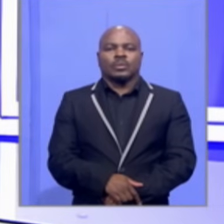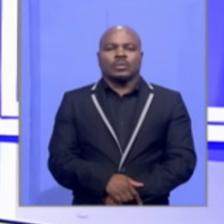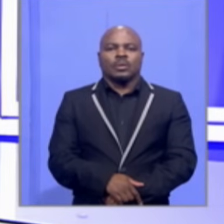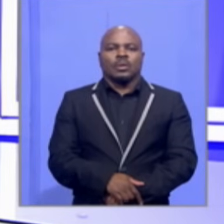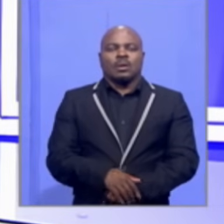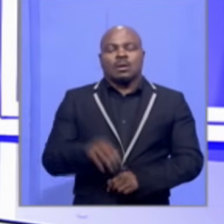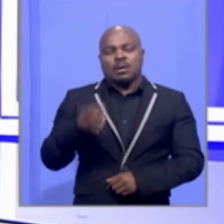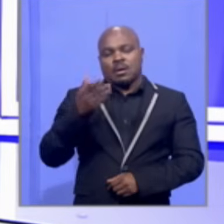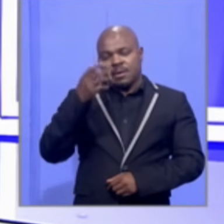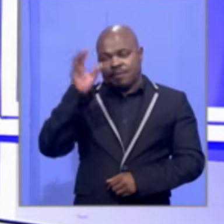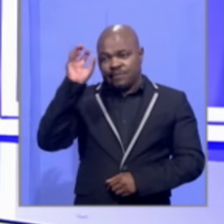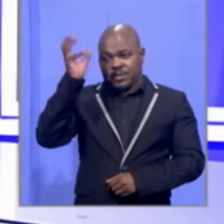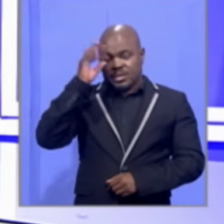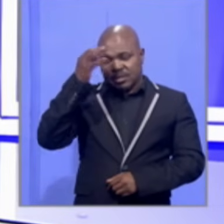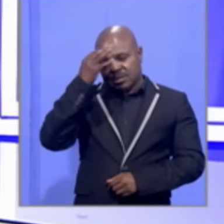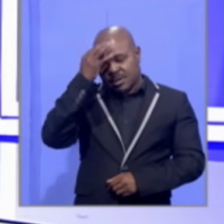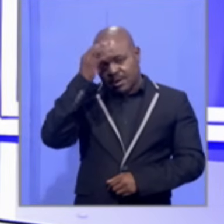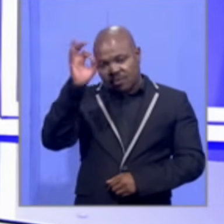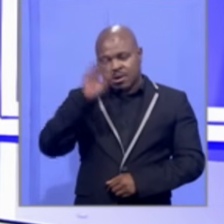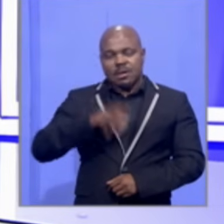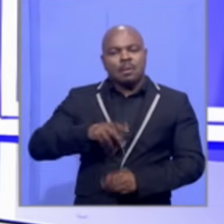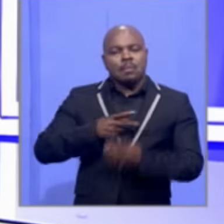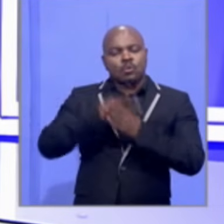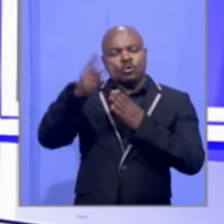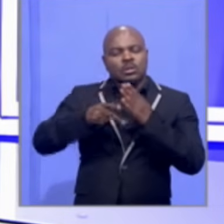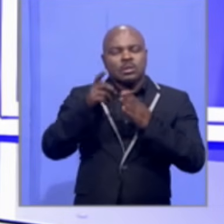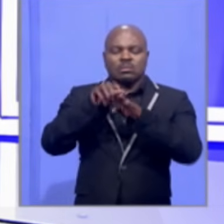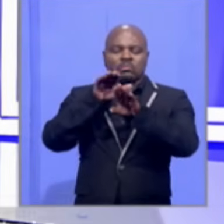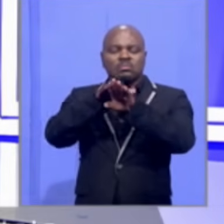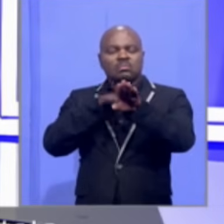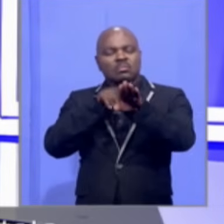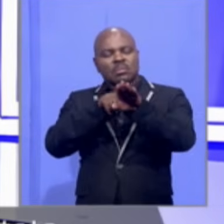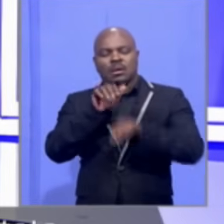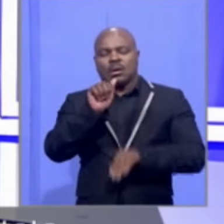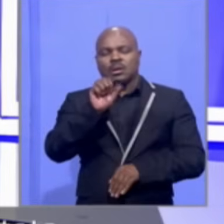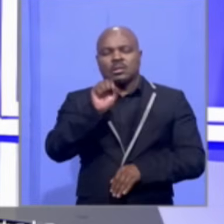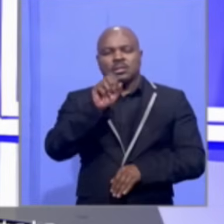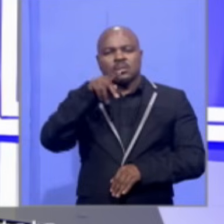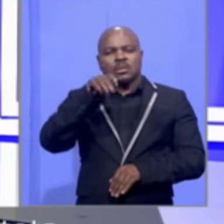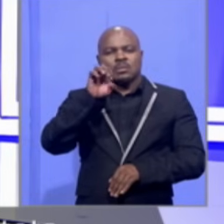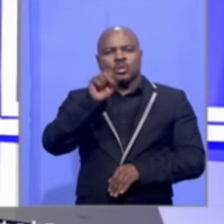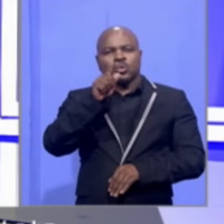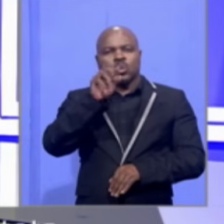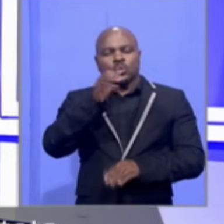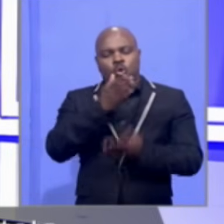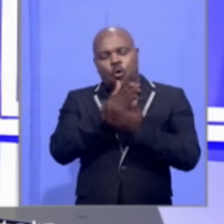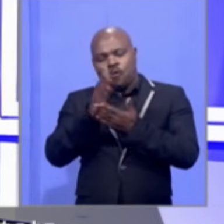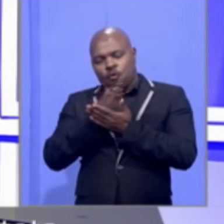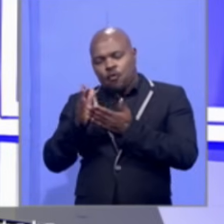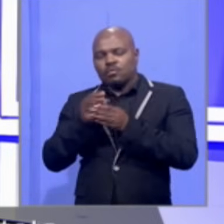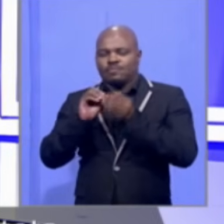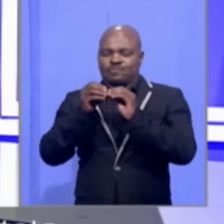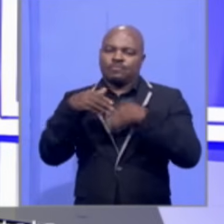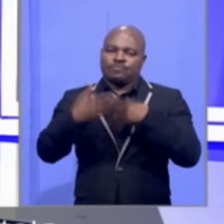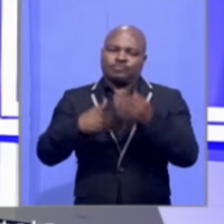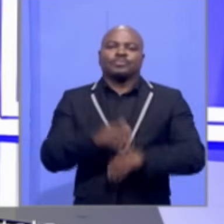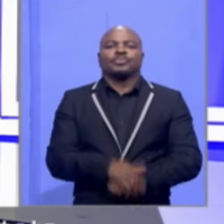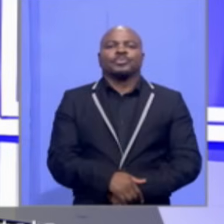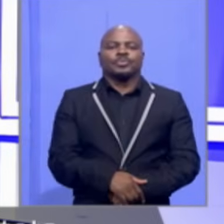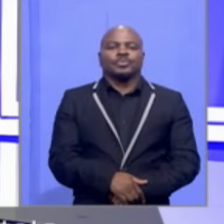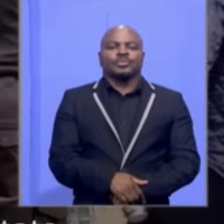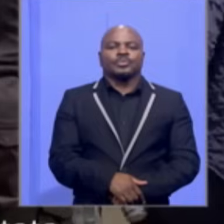Projeke ya mmuso wa province ya Free State ya ho tloswa ha marulelo a asbestos le ho rulelwa ka masenke e se e qadile.